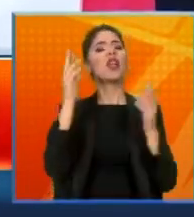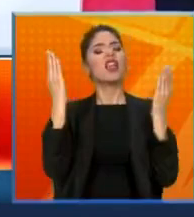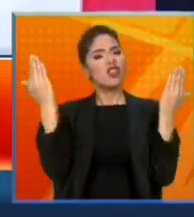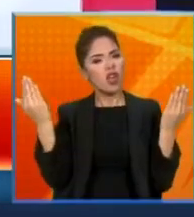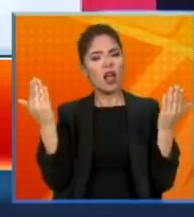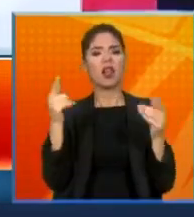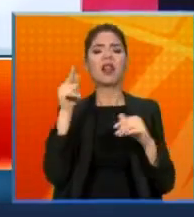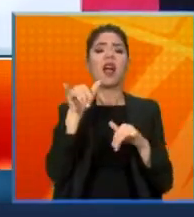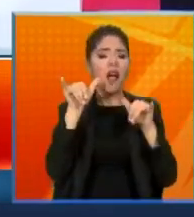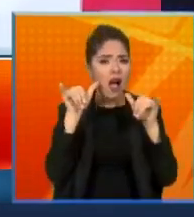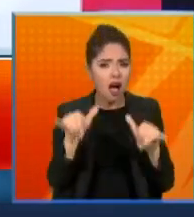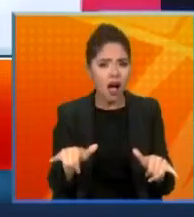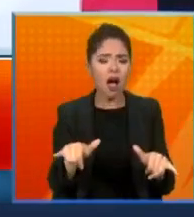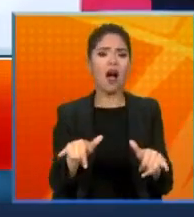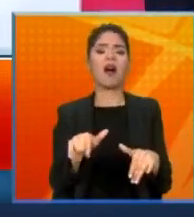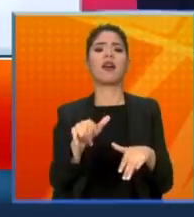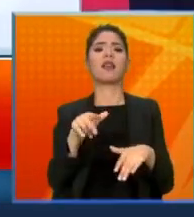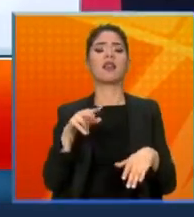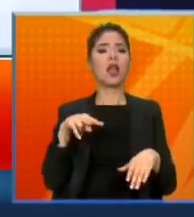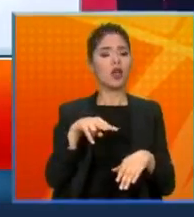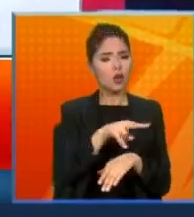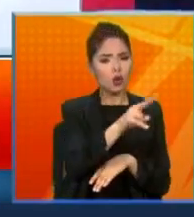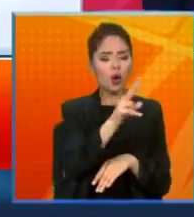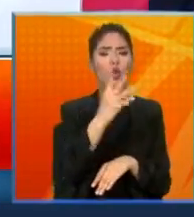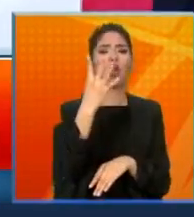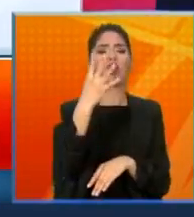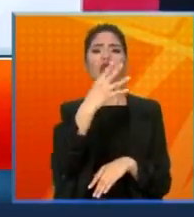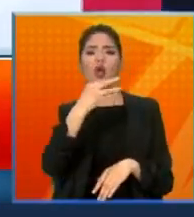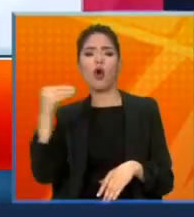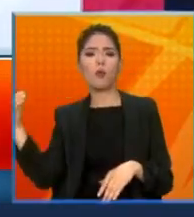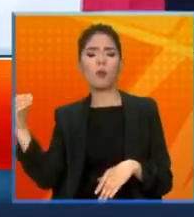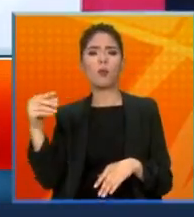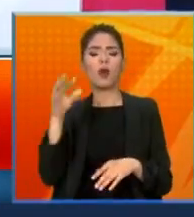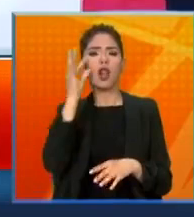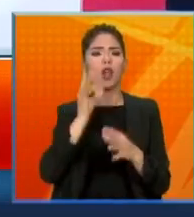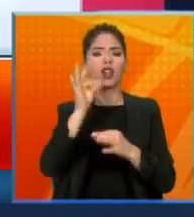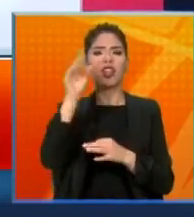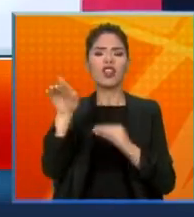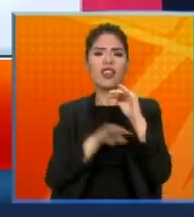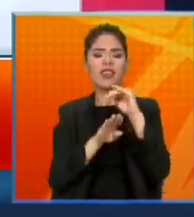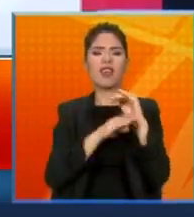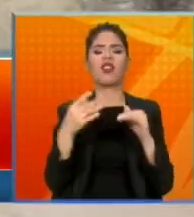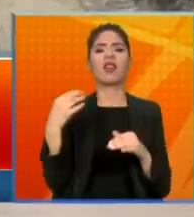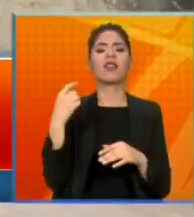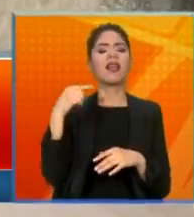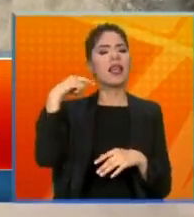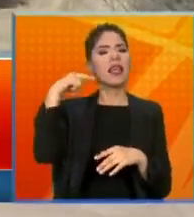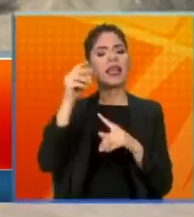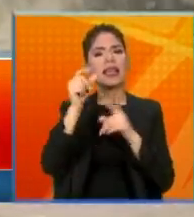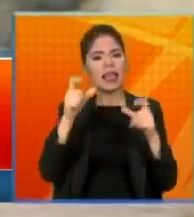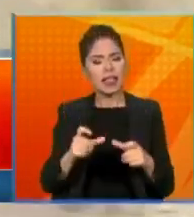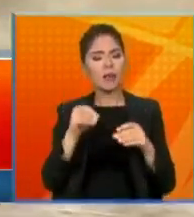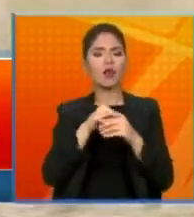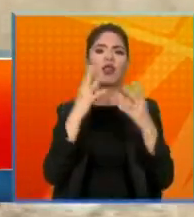İnşallah aynı sükunet ortamını 4 milyon insanın yaşadığı İdlib'de de tesis edeceğiz.